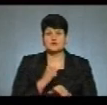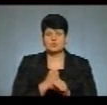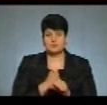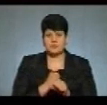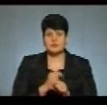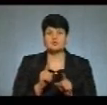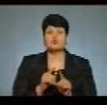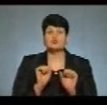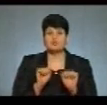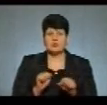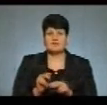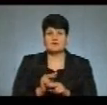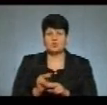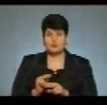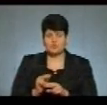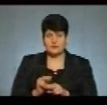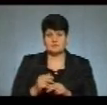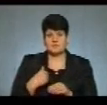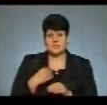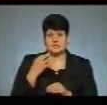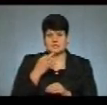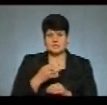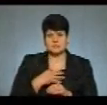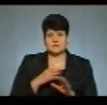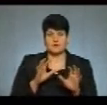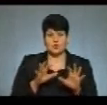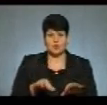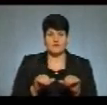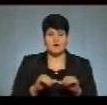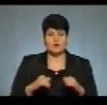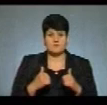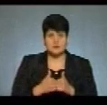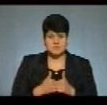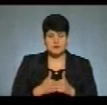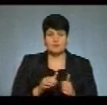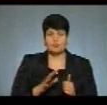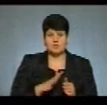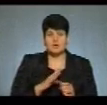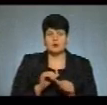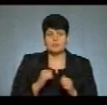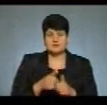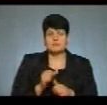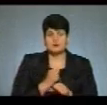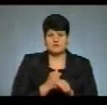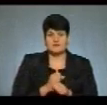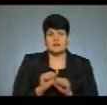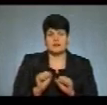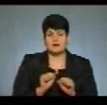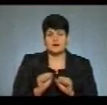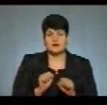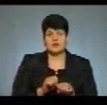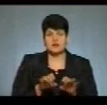що змогли відремонтувати, мені доповів голова. Комісія була, працювала, вказівки давала, рішення